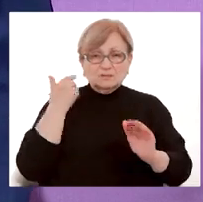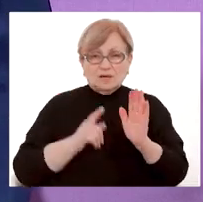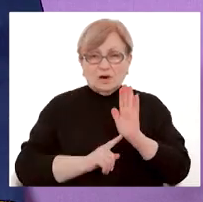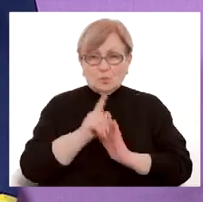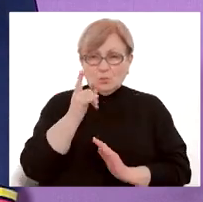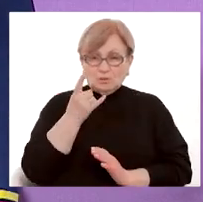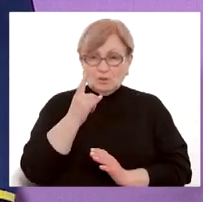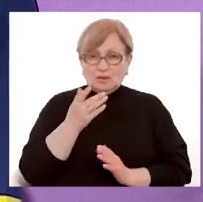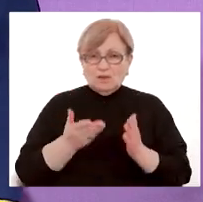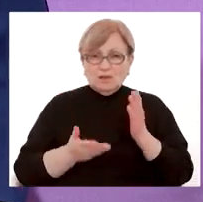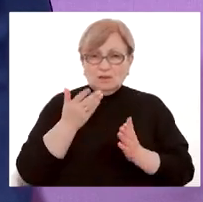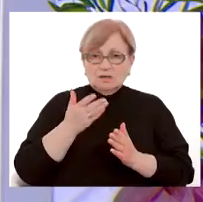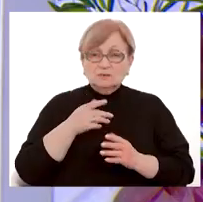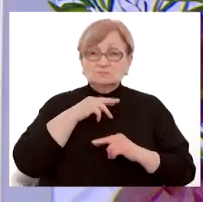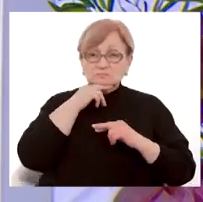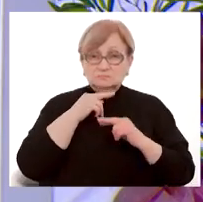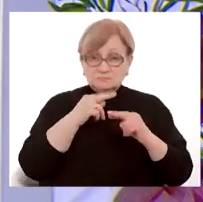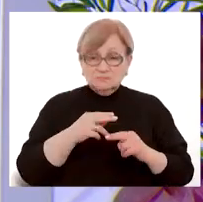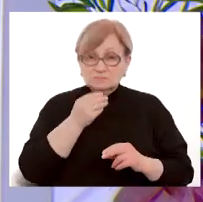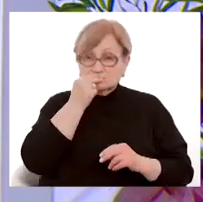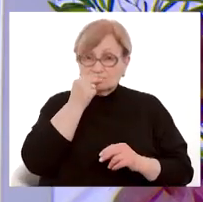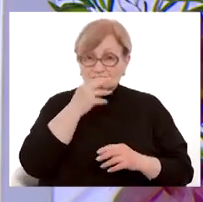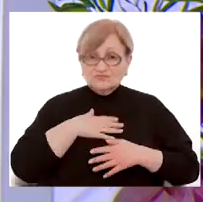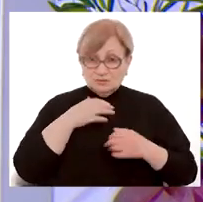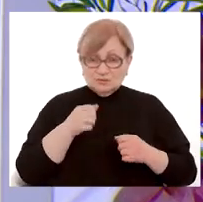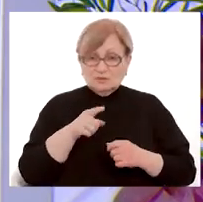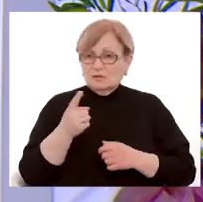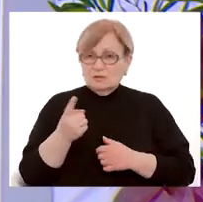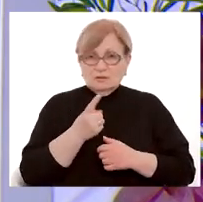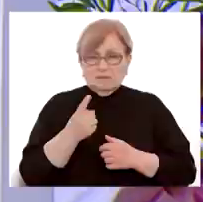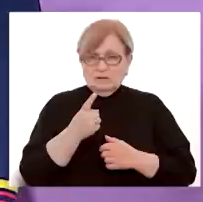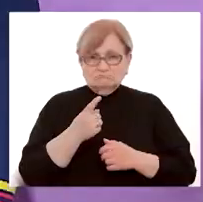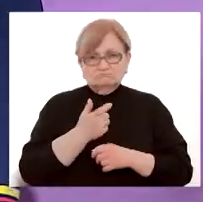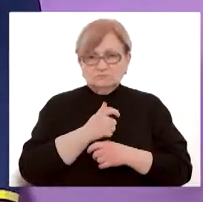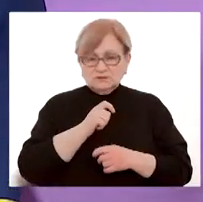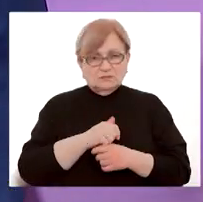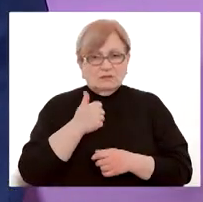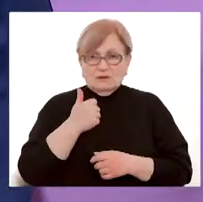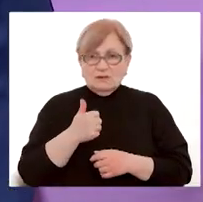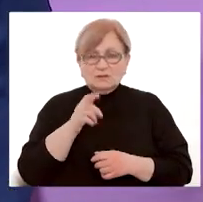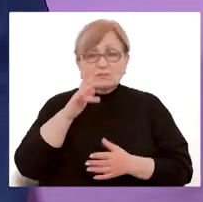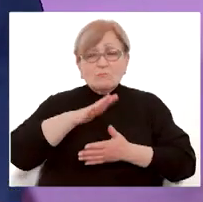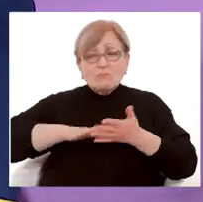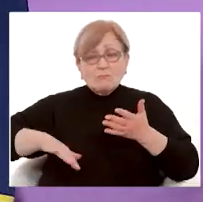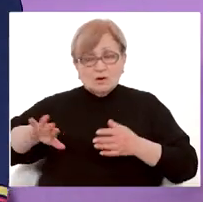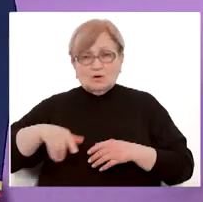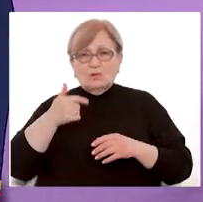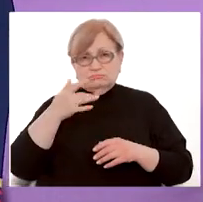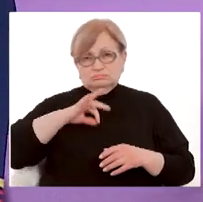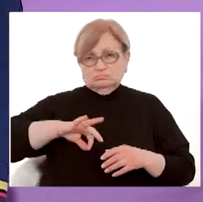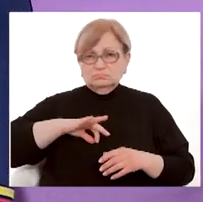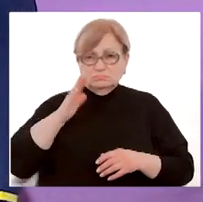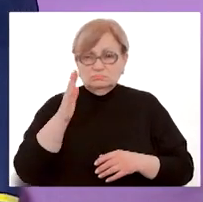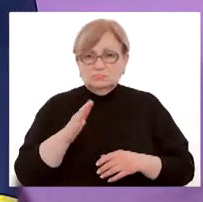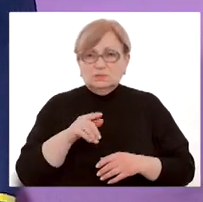ასაკში თუ უფრო მეტი აქცენტი კეთდება ჯანსაღ კვებაზე, ეს არის ერთ-ერთი საფუძველი შემდეგ მოგვიანებით პერიოდში, ვთქვათ. ეს